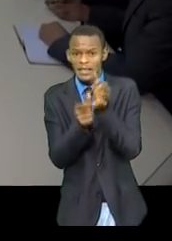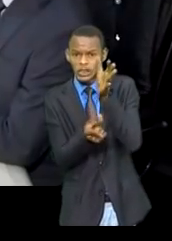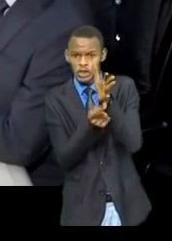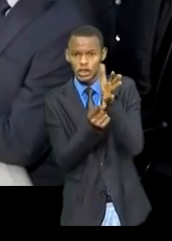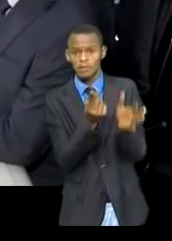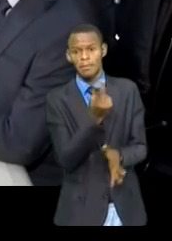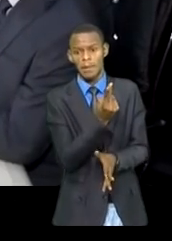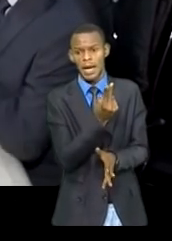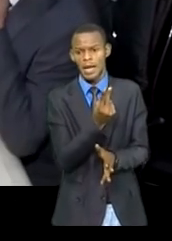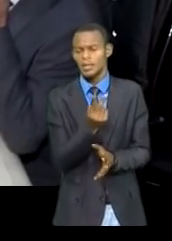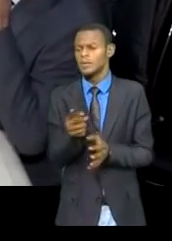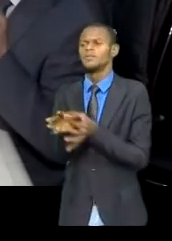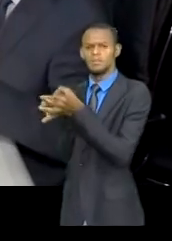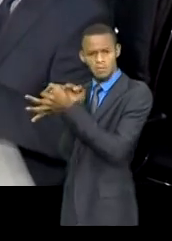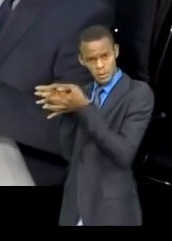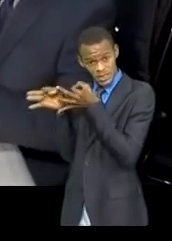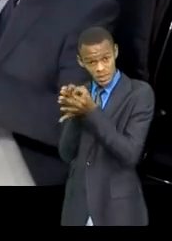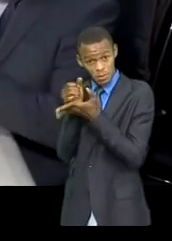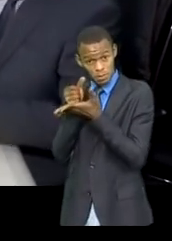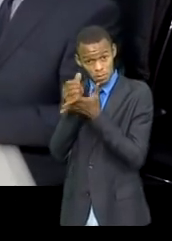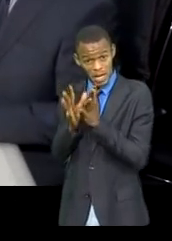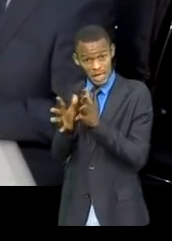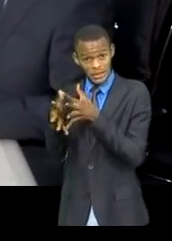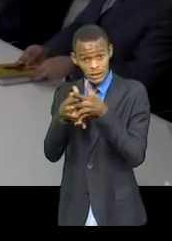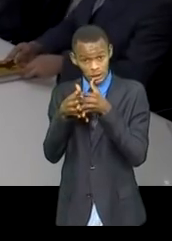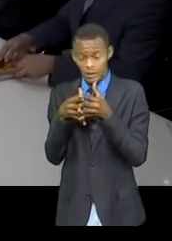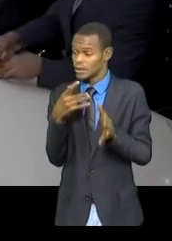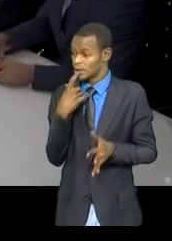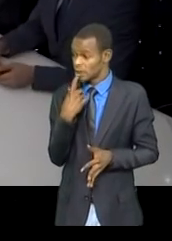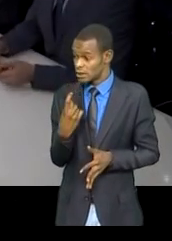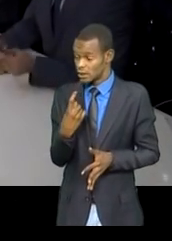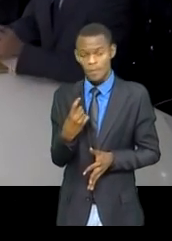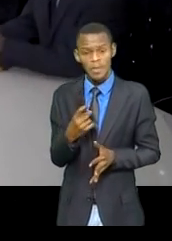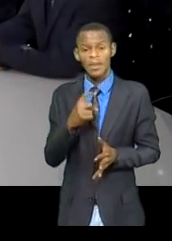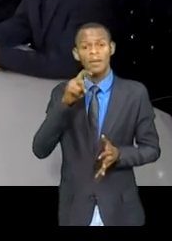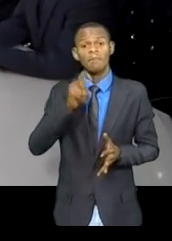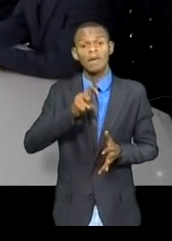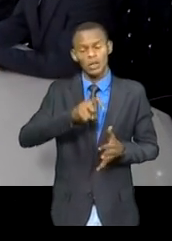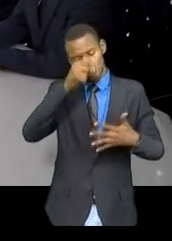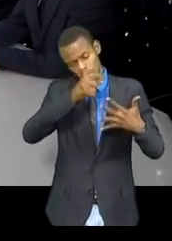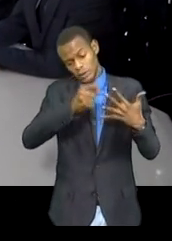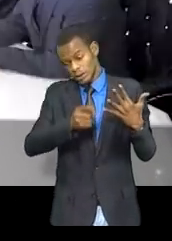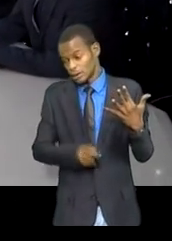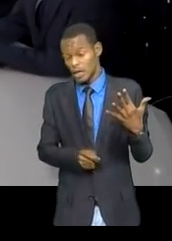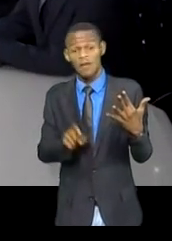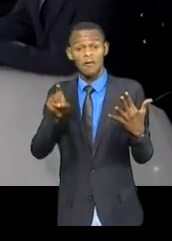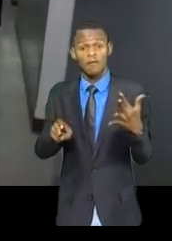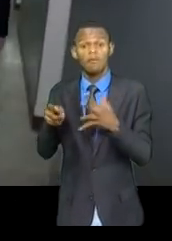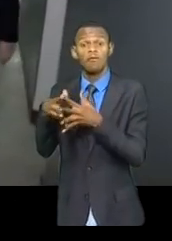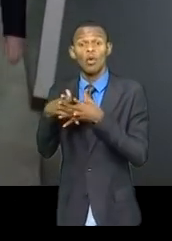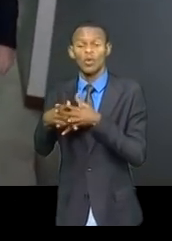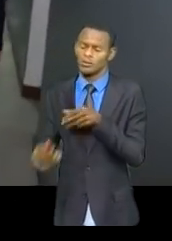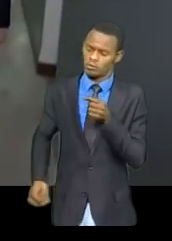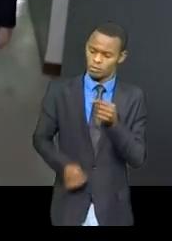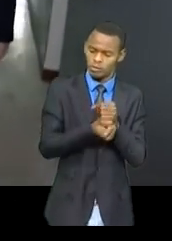à son hôte le besoin du retour de l'USAID qui sans cesse accompagne le gouvernement avec des fonds pour soutenir des